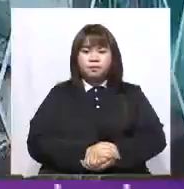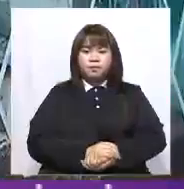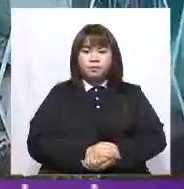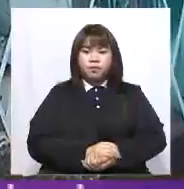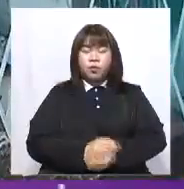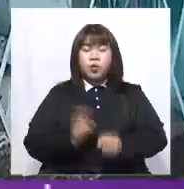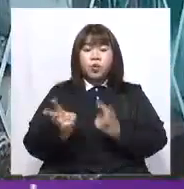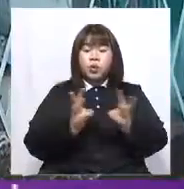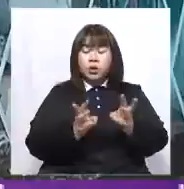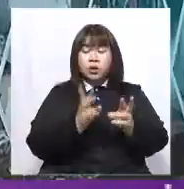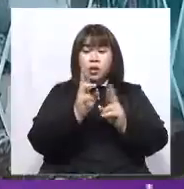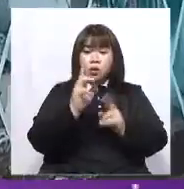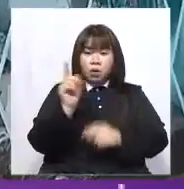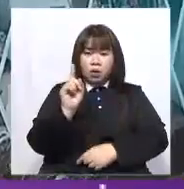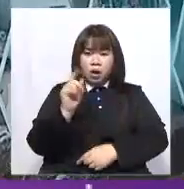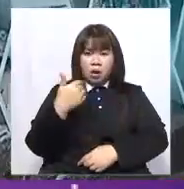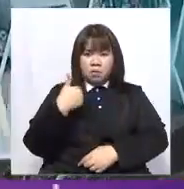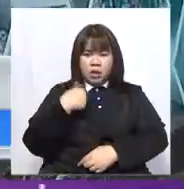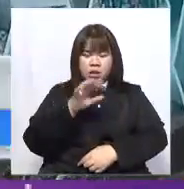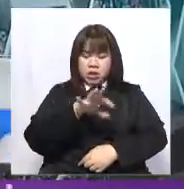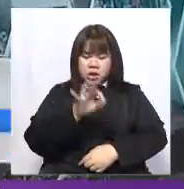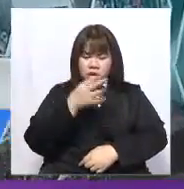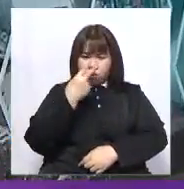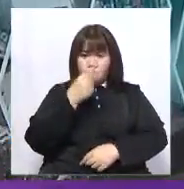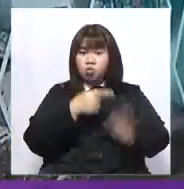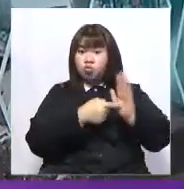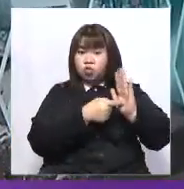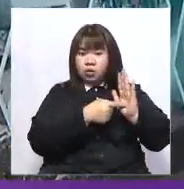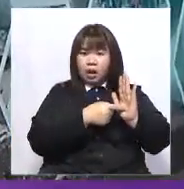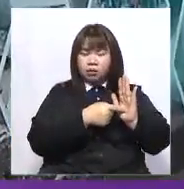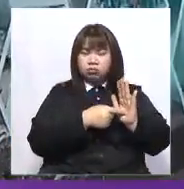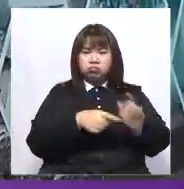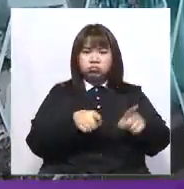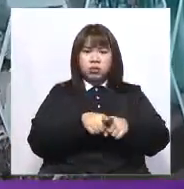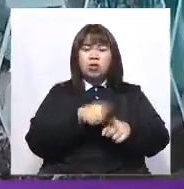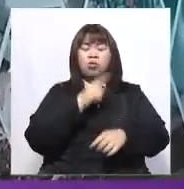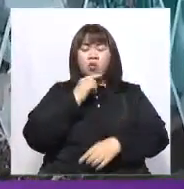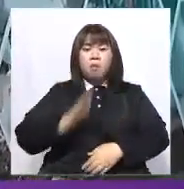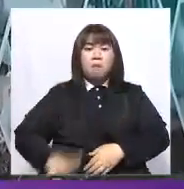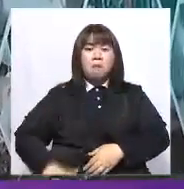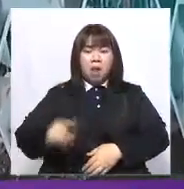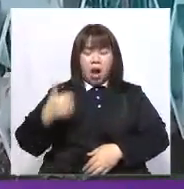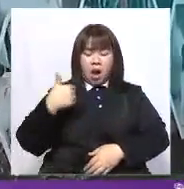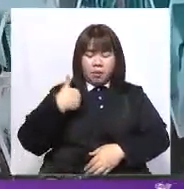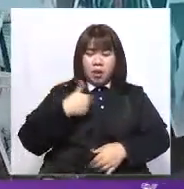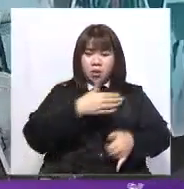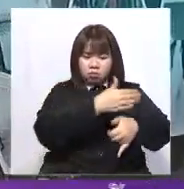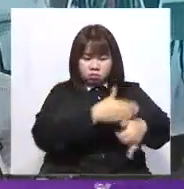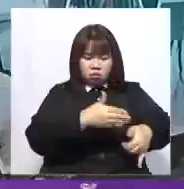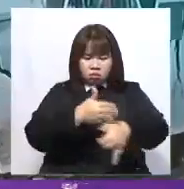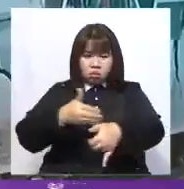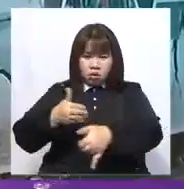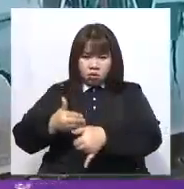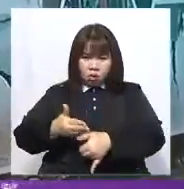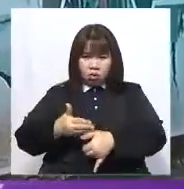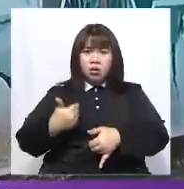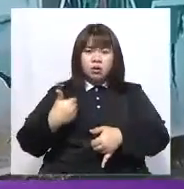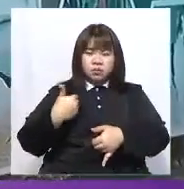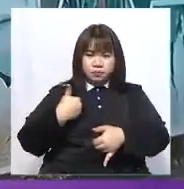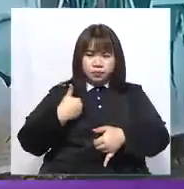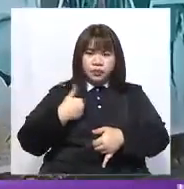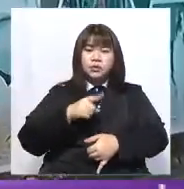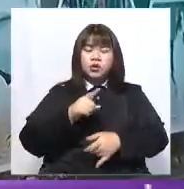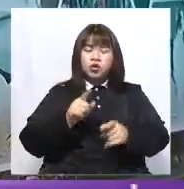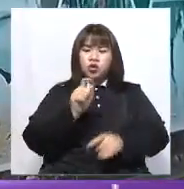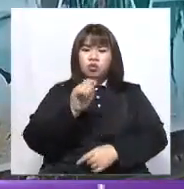ฝ้าระวังในเชิงรุกของเราก็มีการสุ่มเก็บตัวอย่างหัวสุนัขในทุกอบต.นะฮะ102